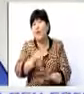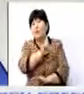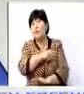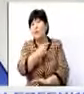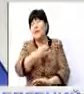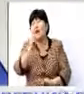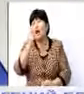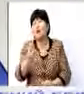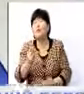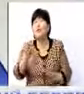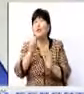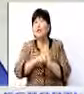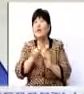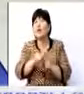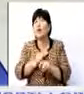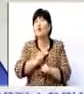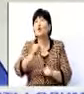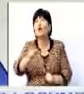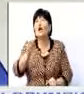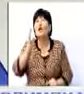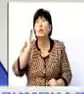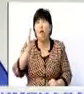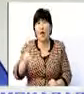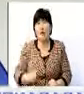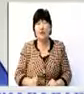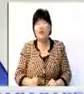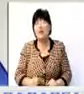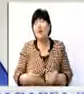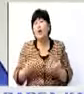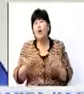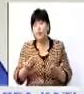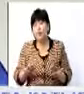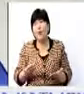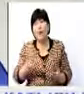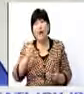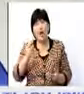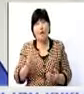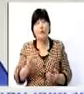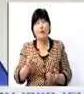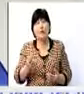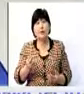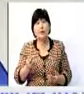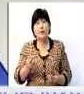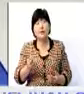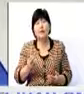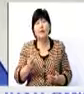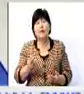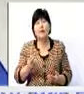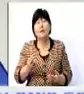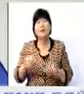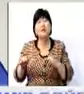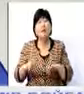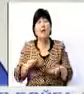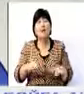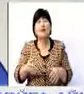медициналық әлеуметтік сараптамаға жолданылатын болады. Бұл әлеуметтік шараларға